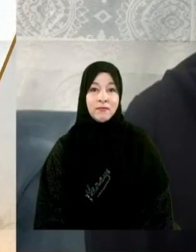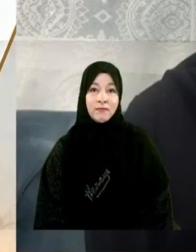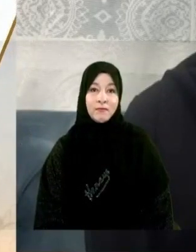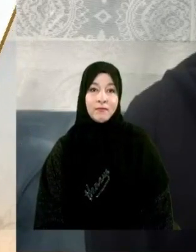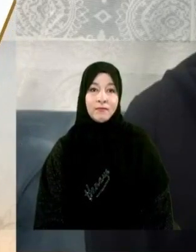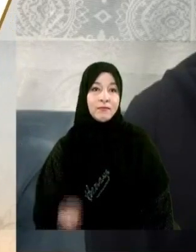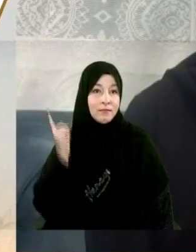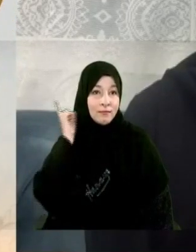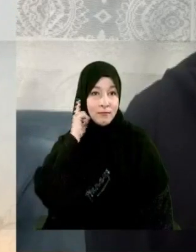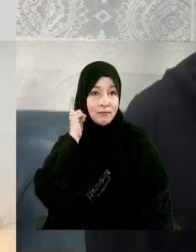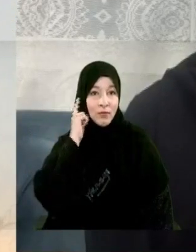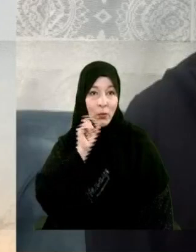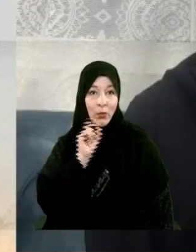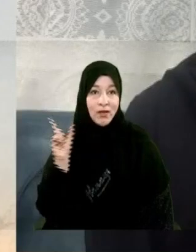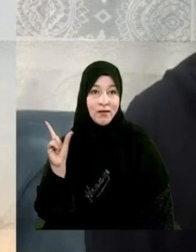الصفاء هل تسمعيننا؟